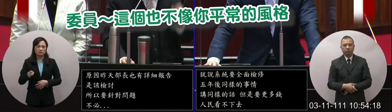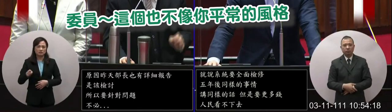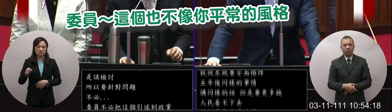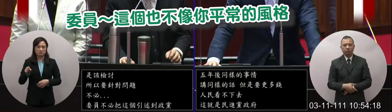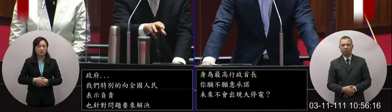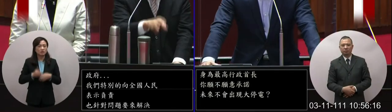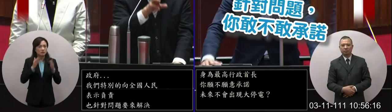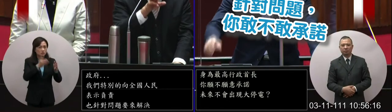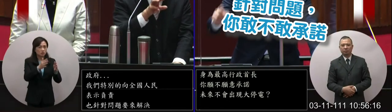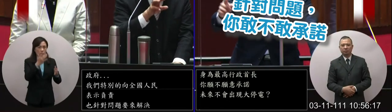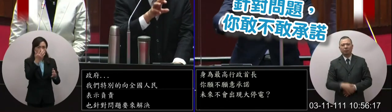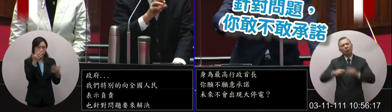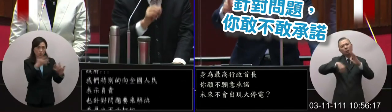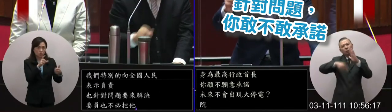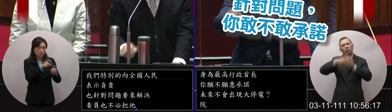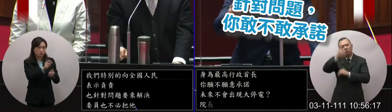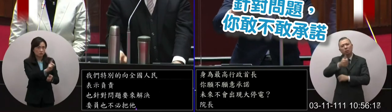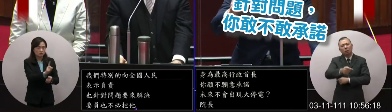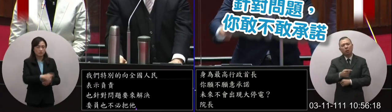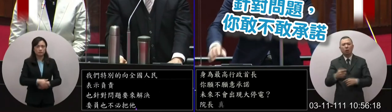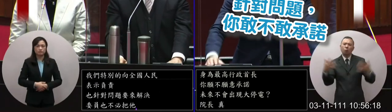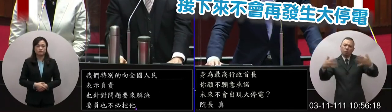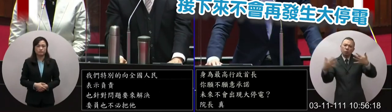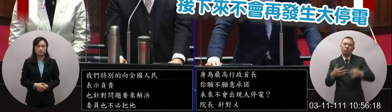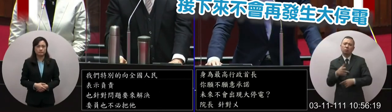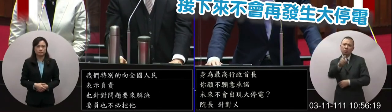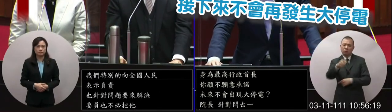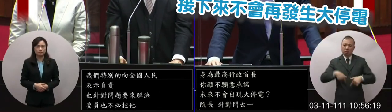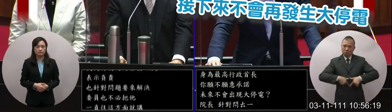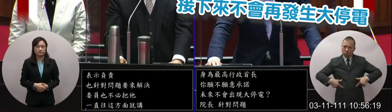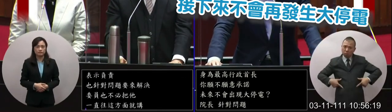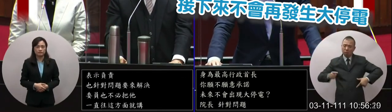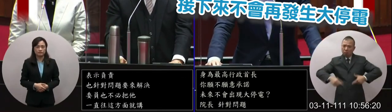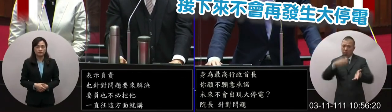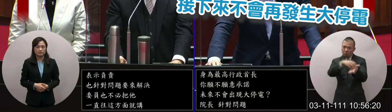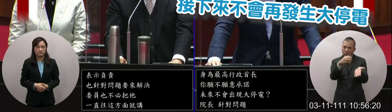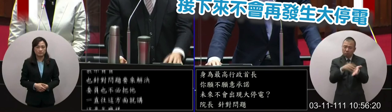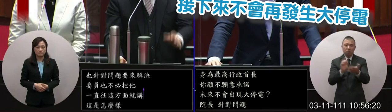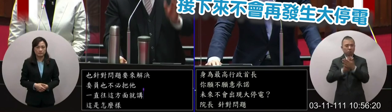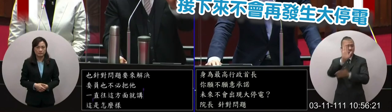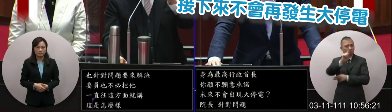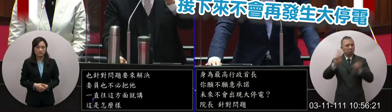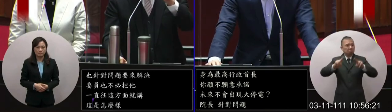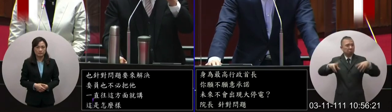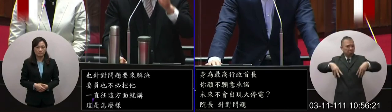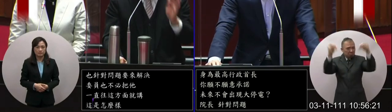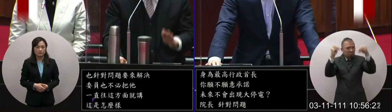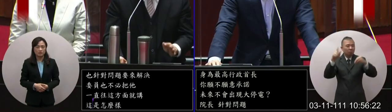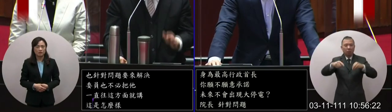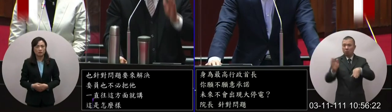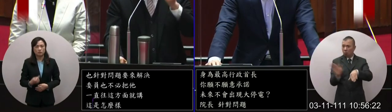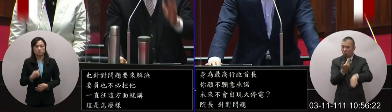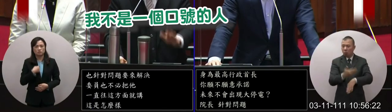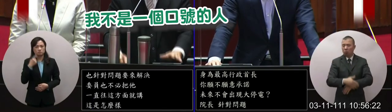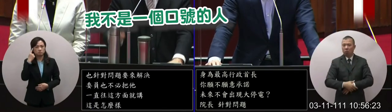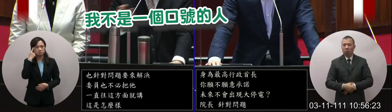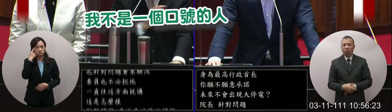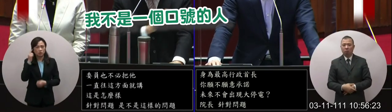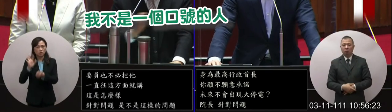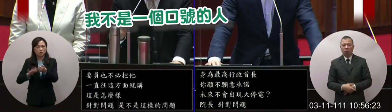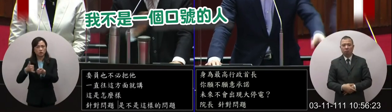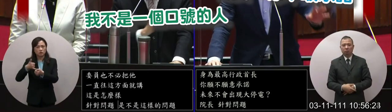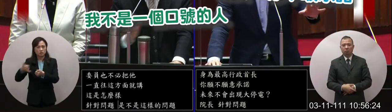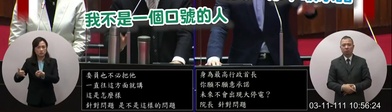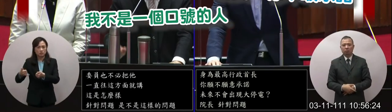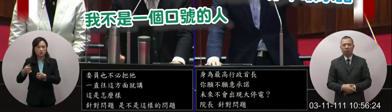平常的风格。 院长，针对问题，你敢不敢承诺接下来不会再发生大停电？ 我是觉得，委员，我